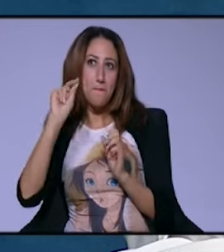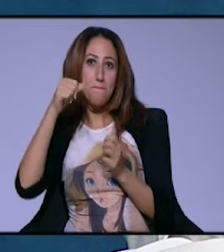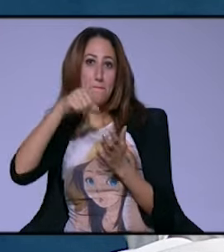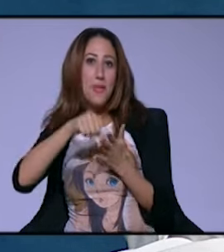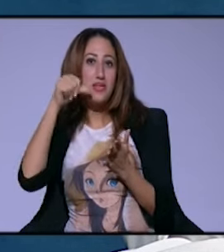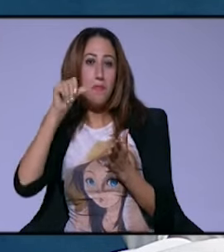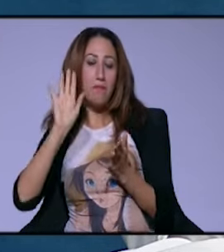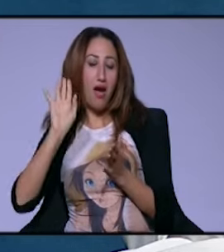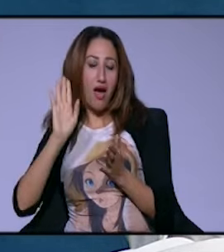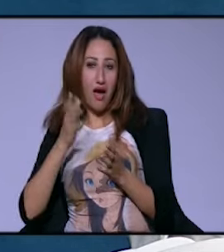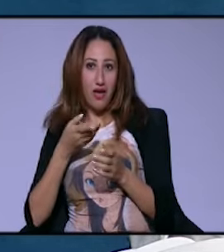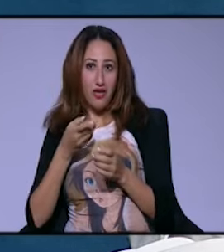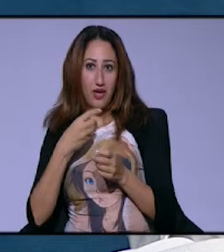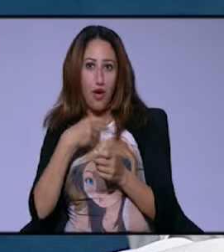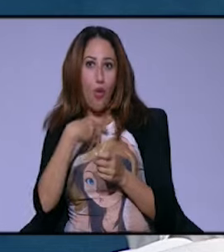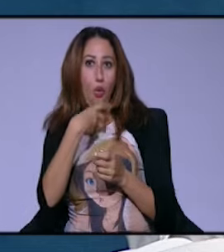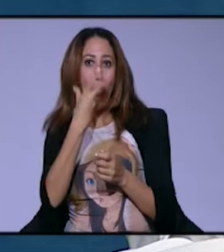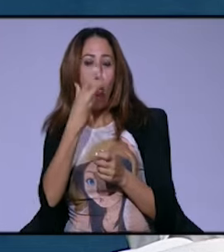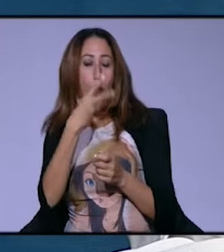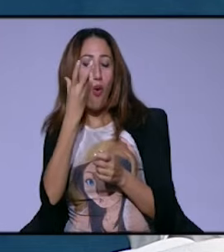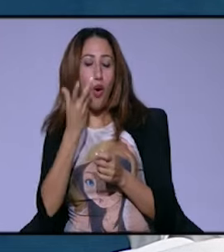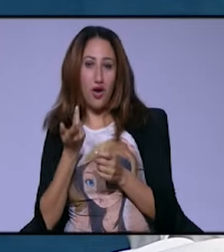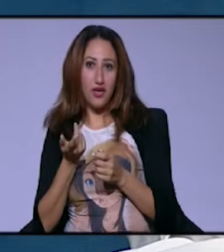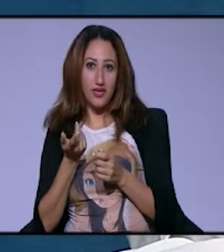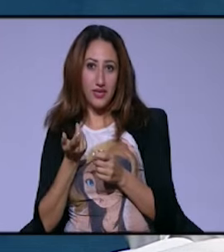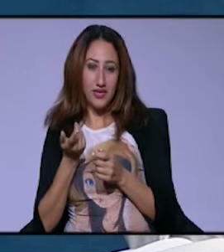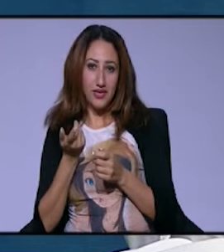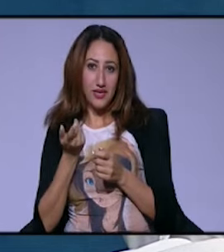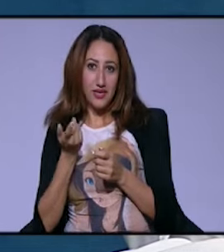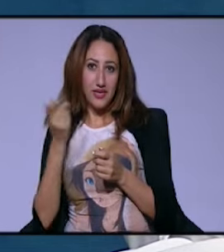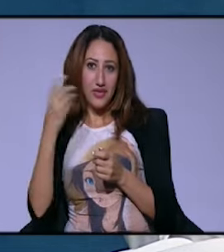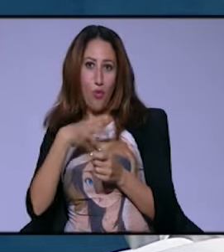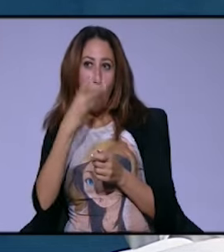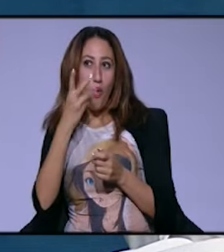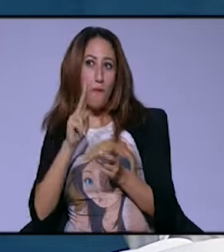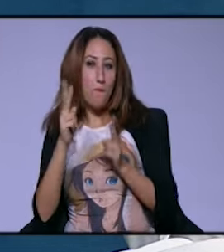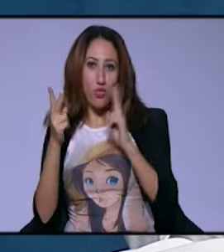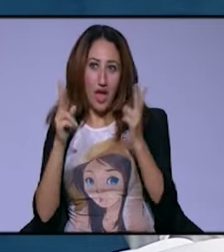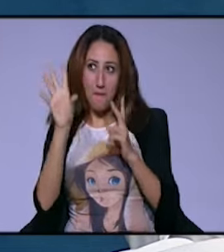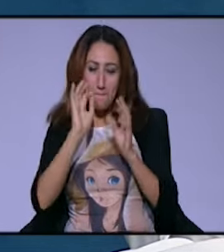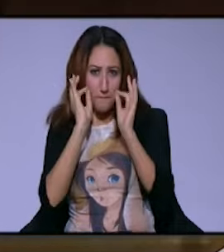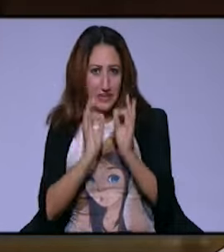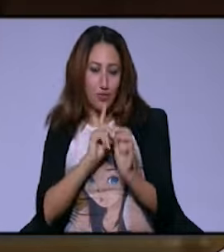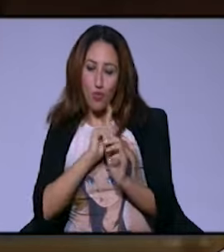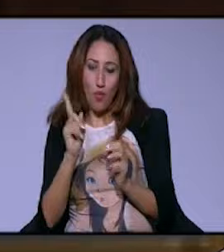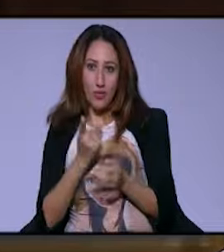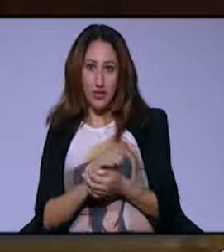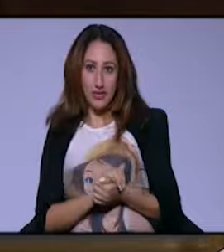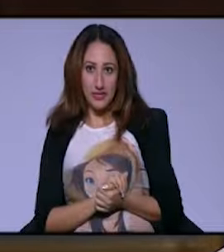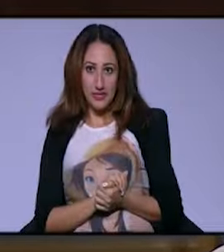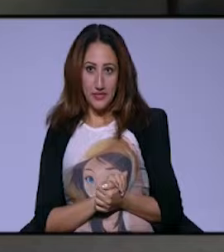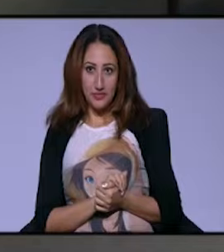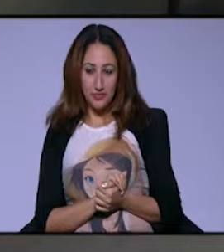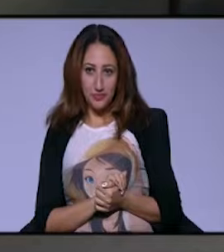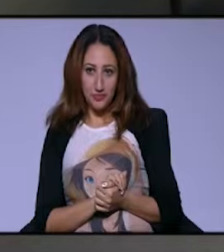هي يمكن حتة الروح بس يعني كده ان هو يعني بيستحضر كده في ترتيله الشخصية وأدائها. أسمعك